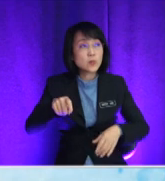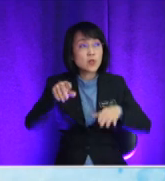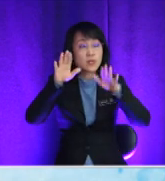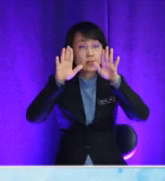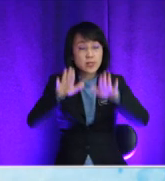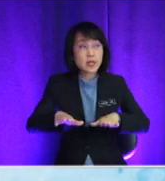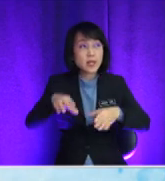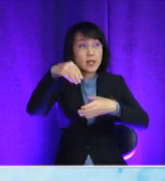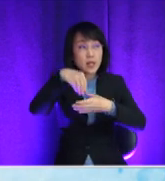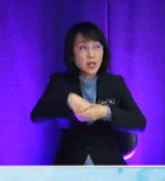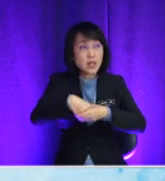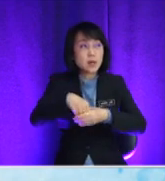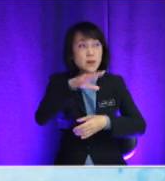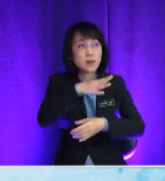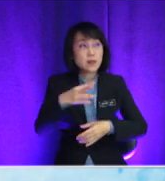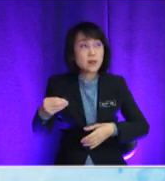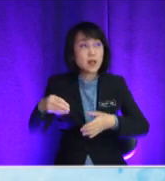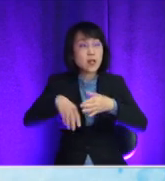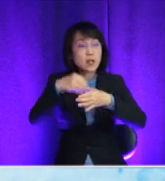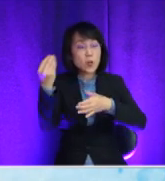dan di sebelah luar